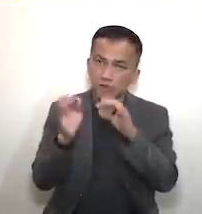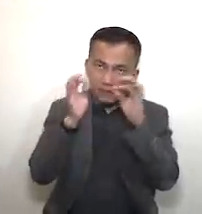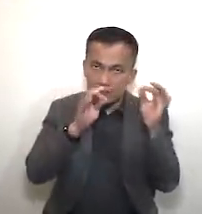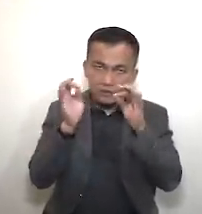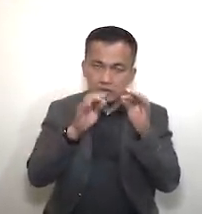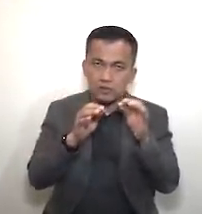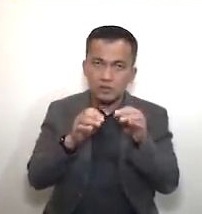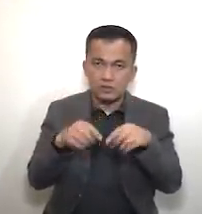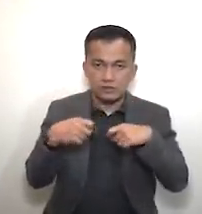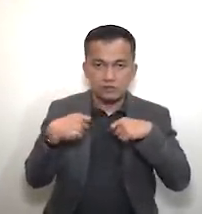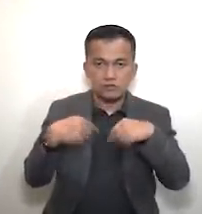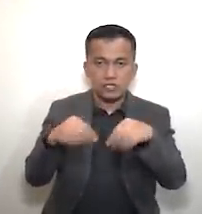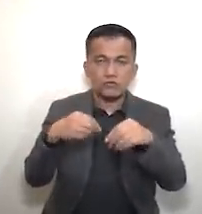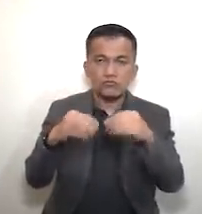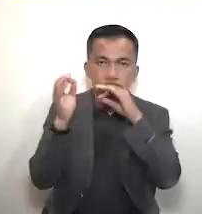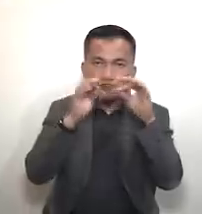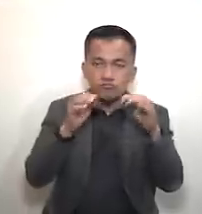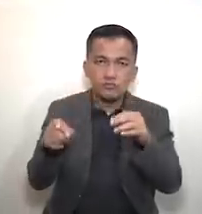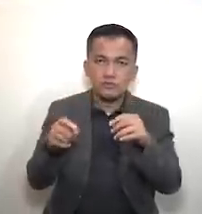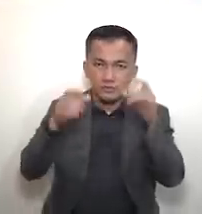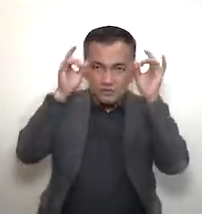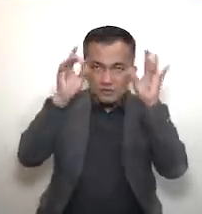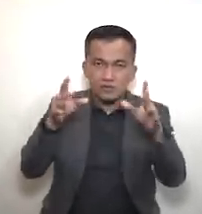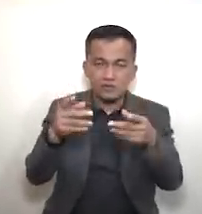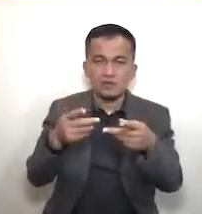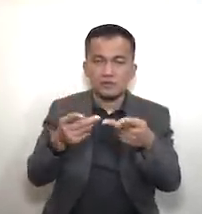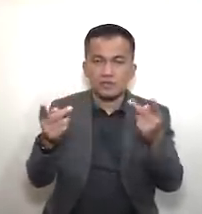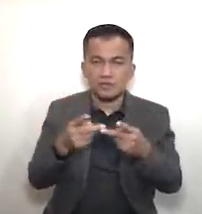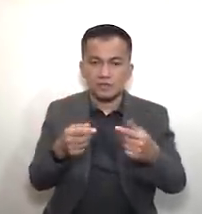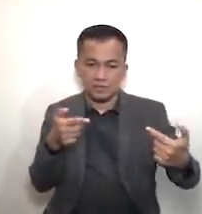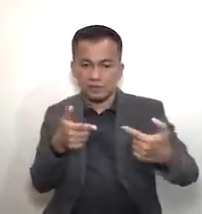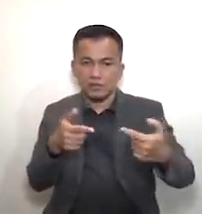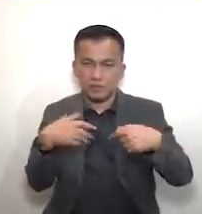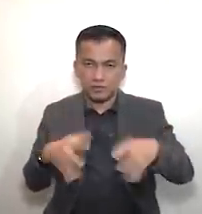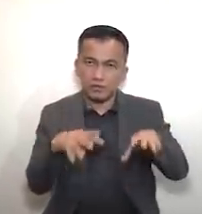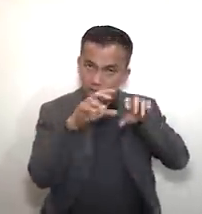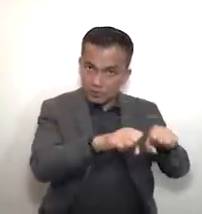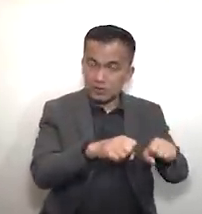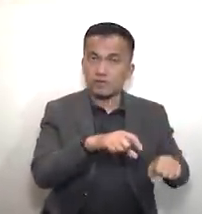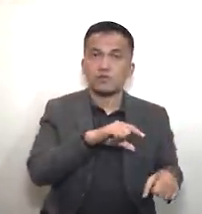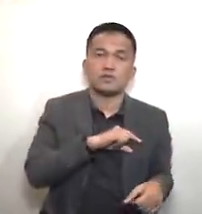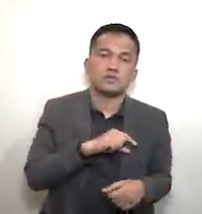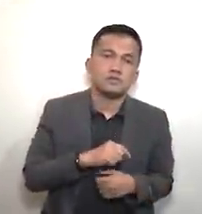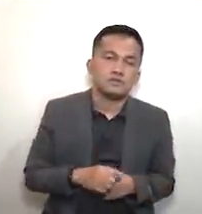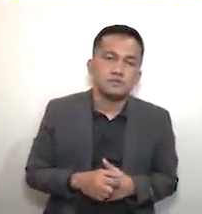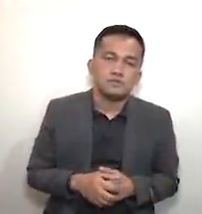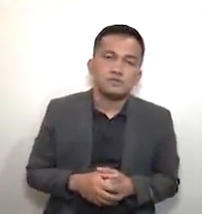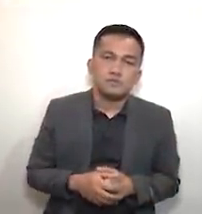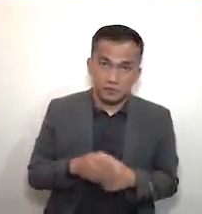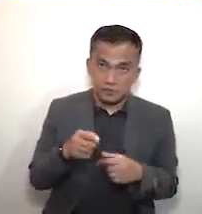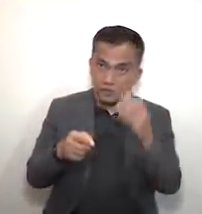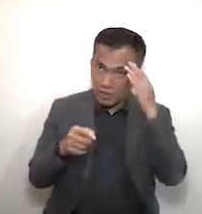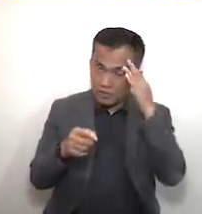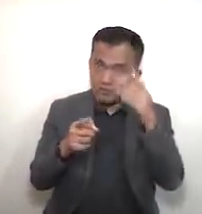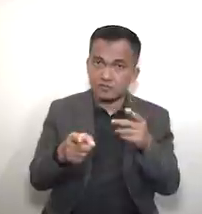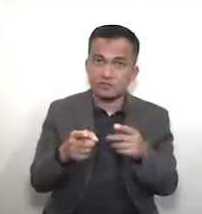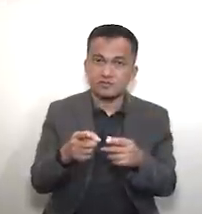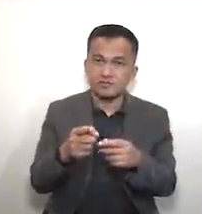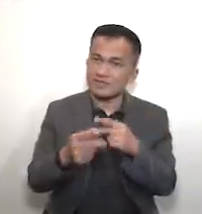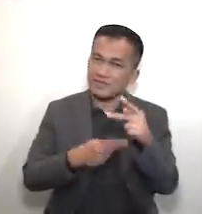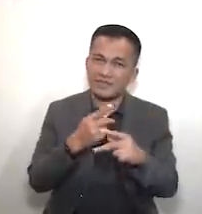adik at pusher na kilabo sa kanyang lugar na nanlaban matapos arestuin sana ng mga otoridad. Kami ganun klaseng balita.